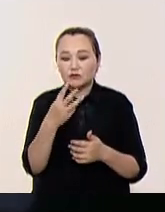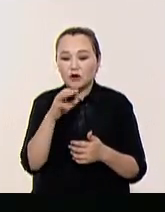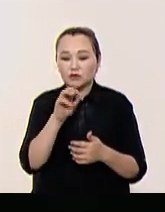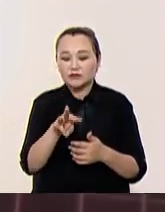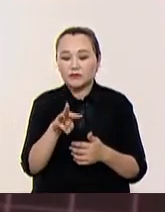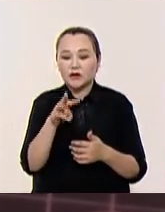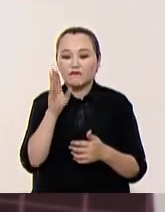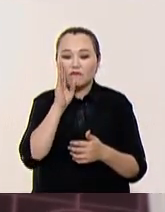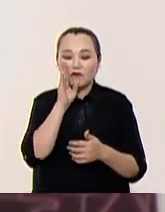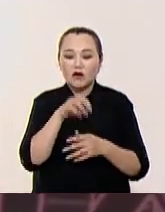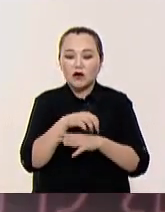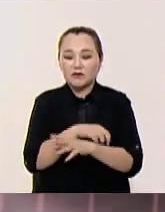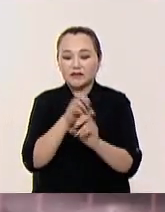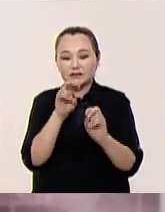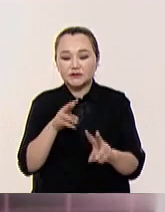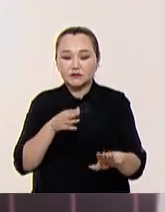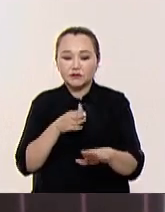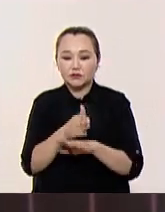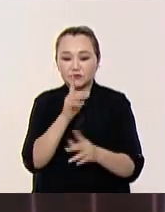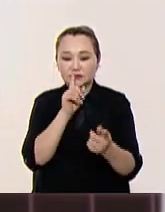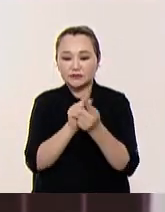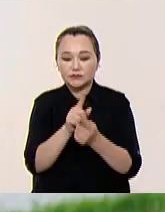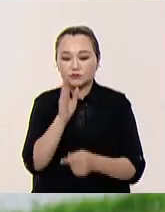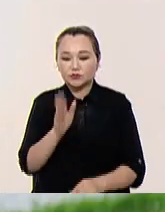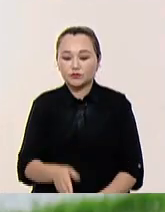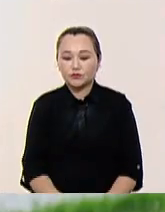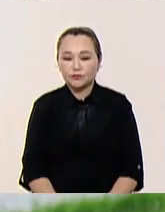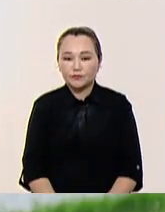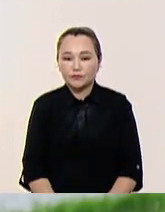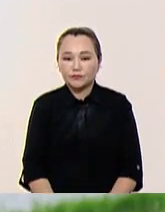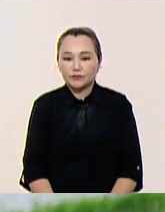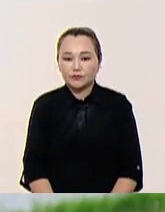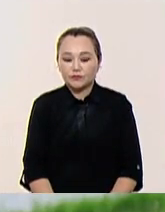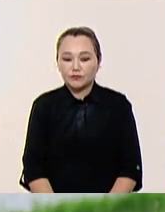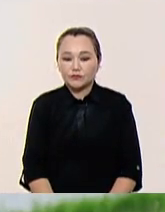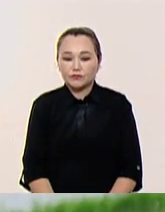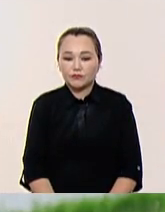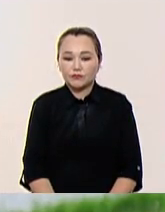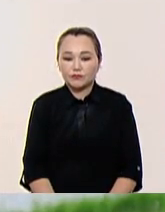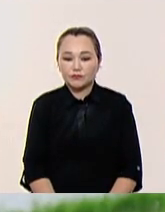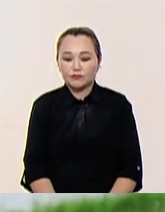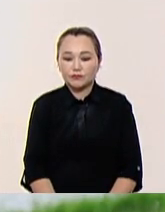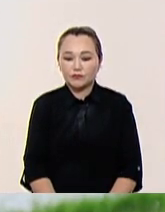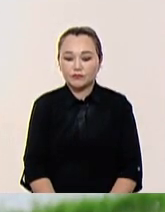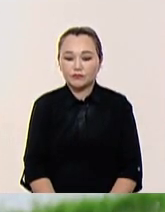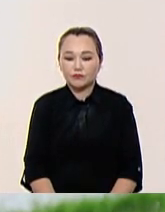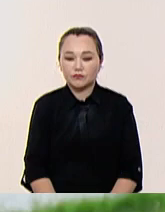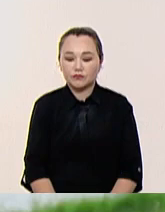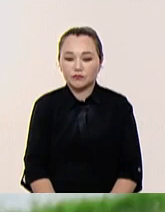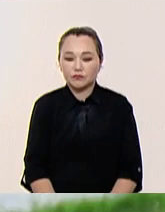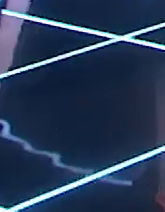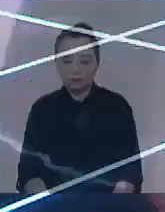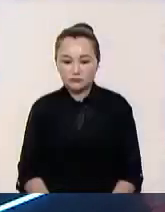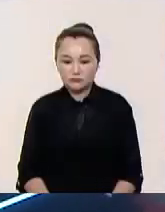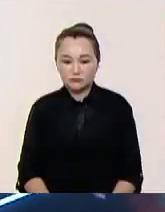су ресурстары комитеті арнайы барып кездесетін болды. Өмір Серікбекұлы, Нұркен Тоқмурзин, Информ бюро,